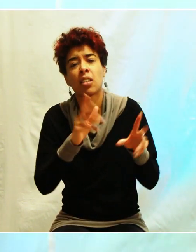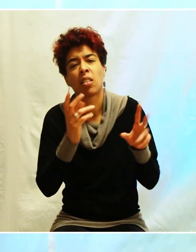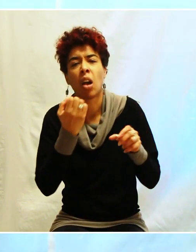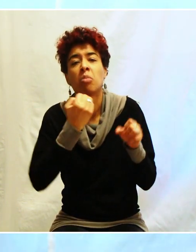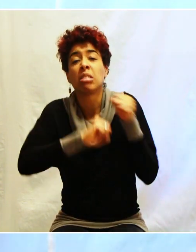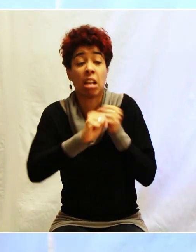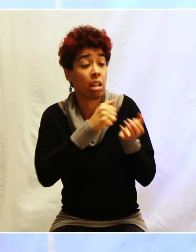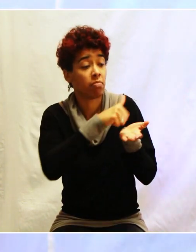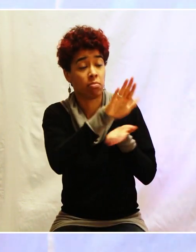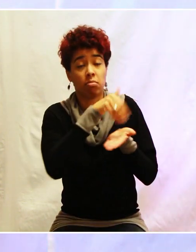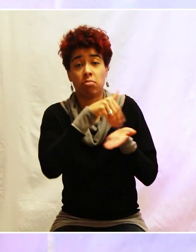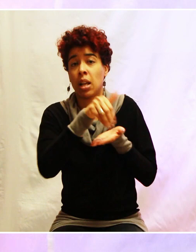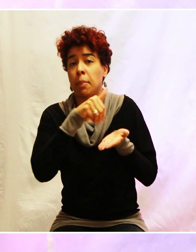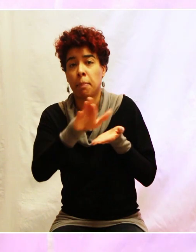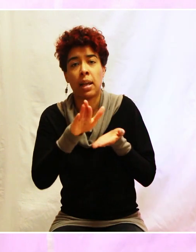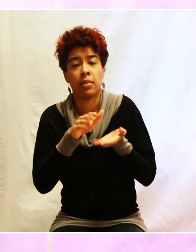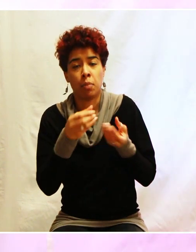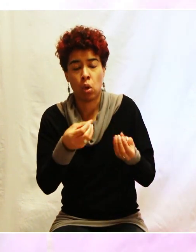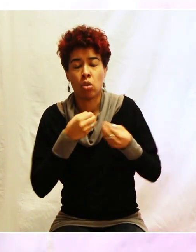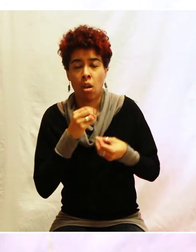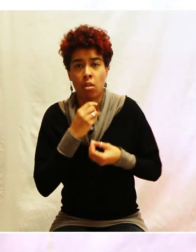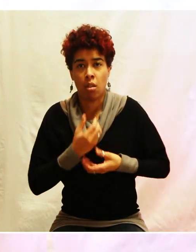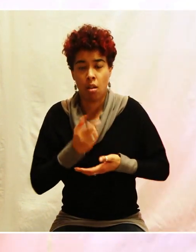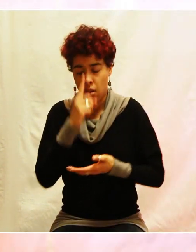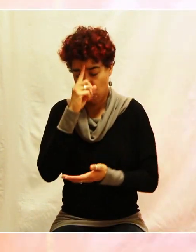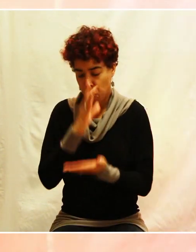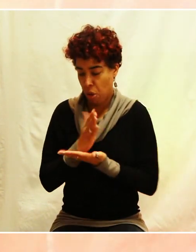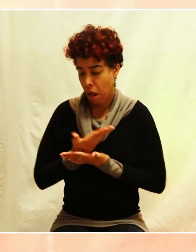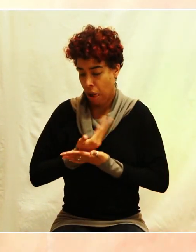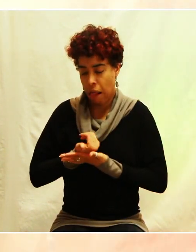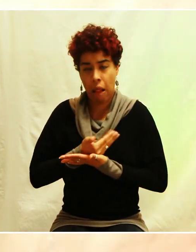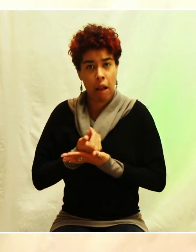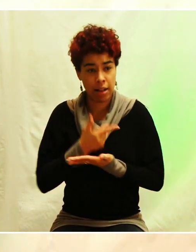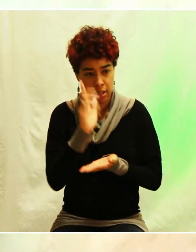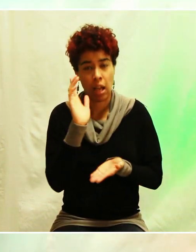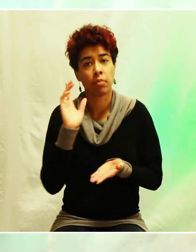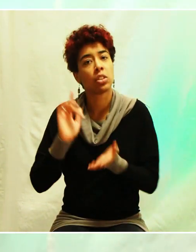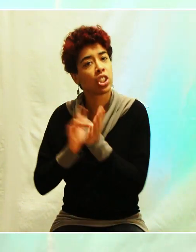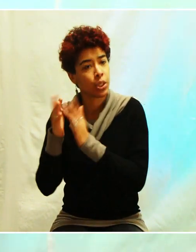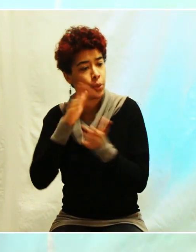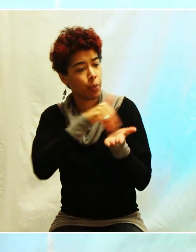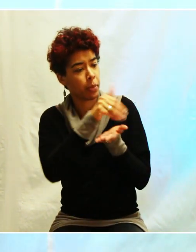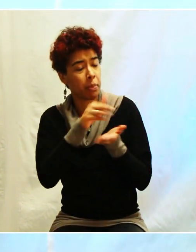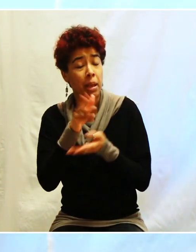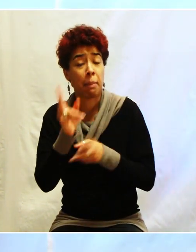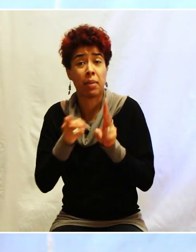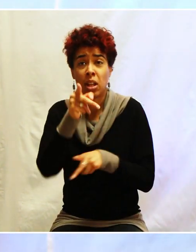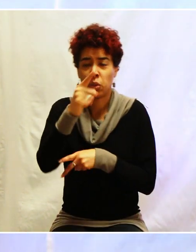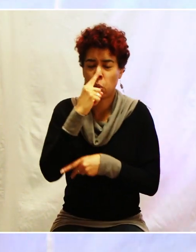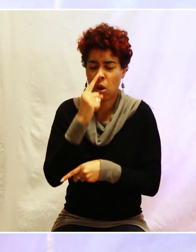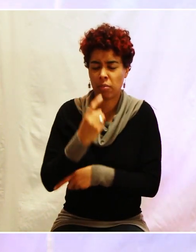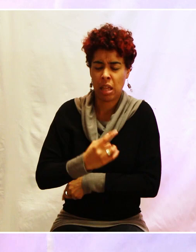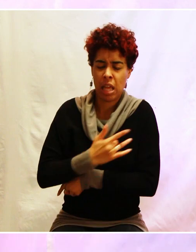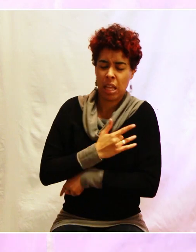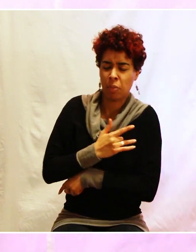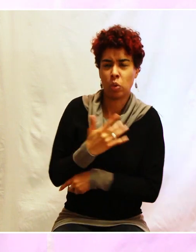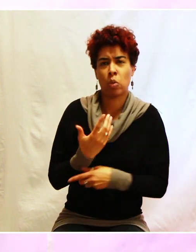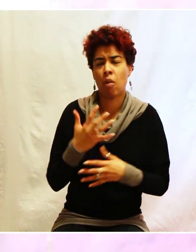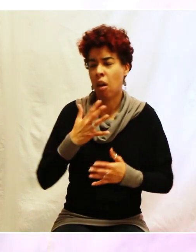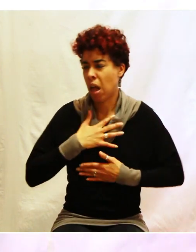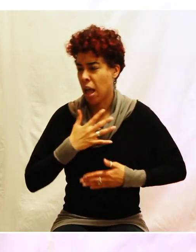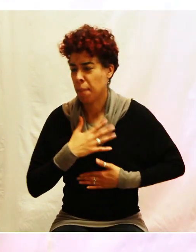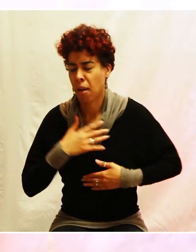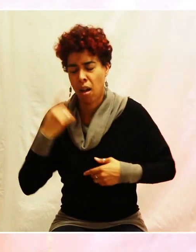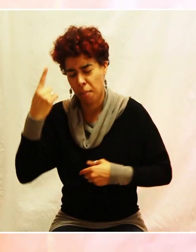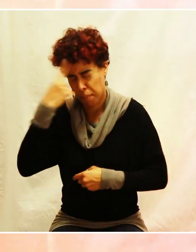des gêneurs, ceux qui peuvent déstabiliser la foi. Et peut-être que parfois, tu peux être dans les émotions, les sentiments, dans la crainte, dans